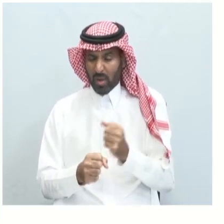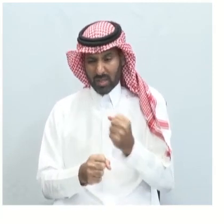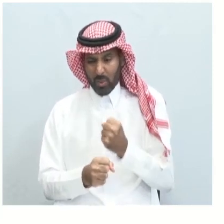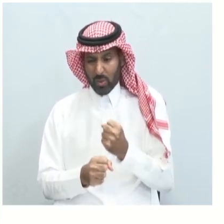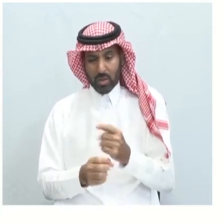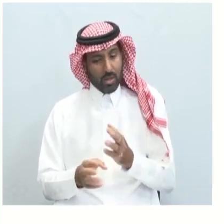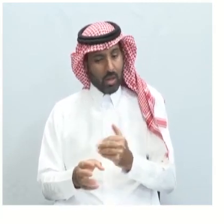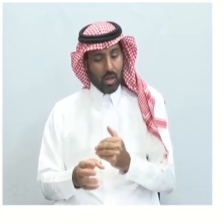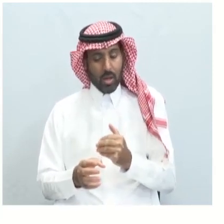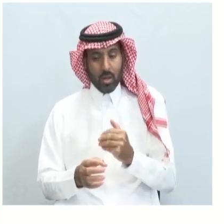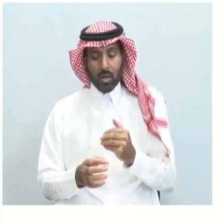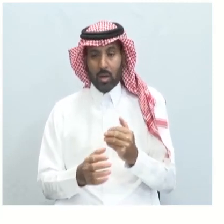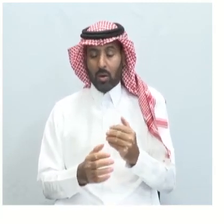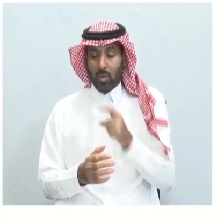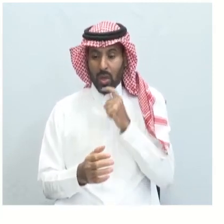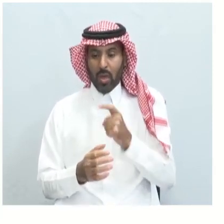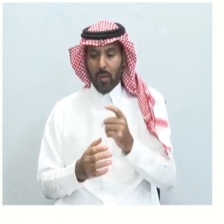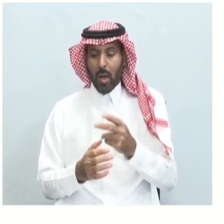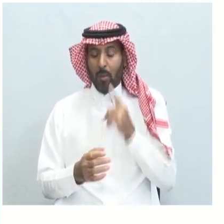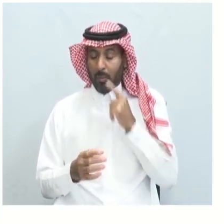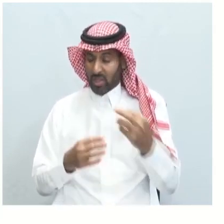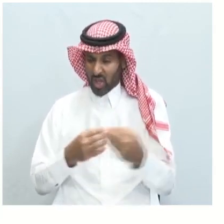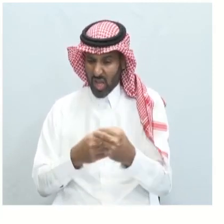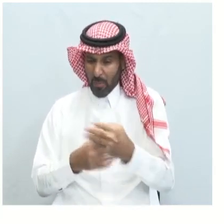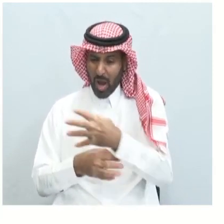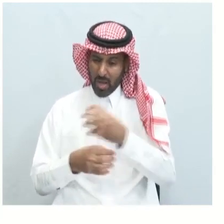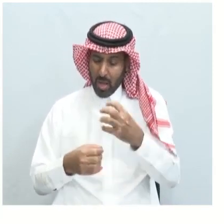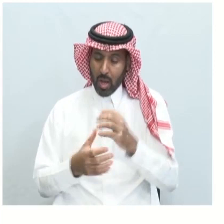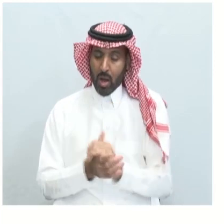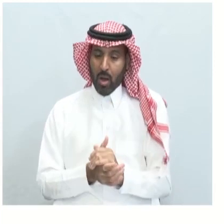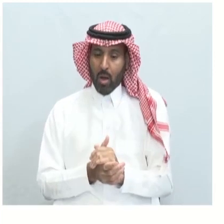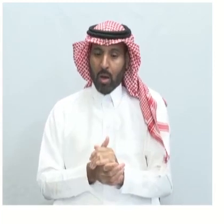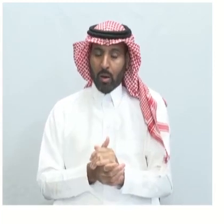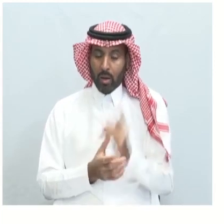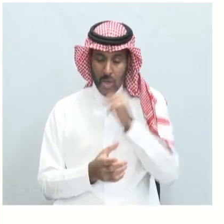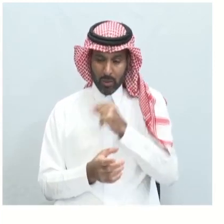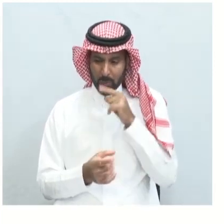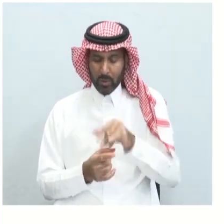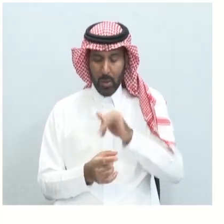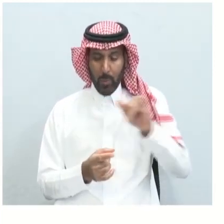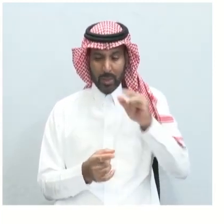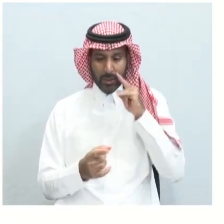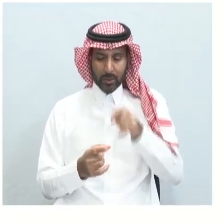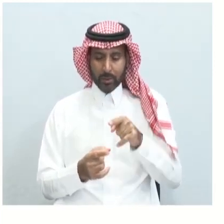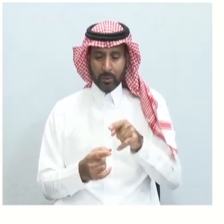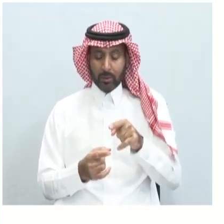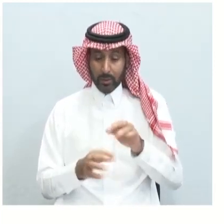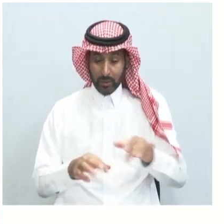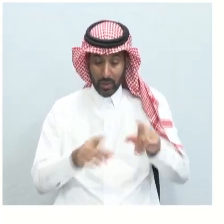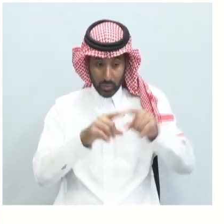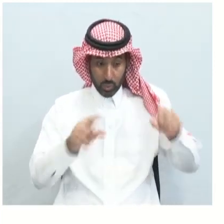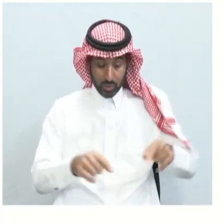عرضه بشكل كبير للهجمات البرانيه لذلك يجب ان تتبنى المؤسسات التي تستخدم هذا النوع من الحوسبه